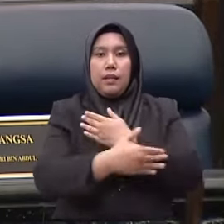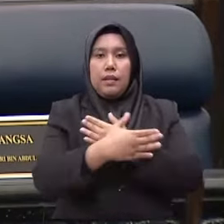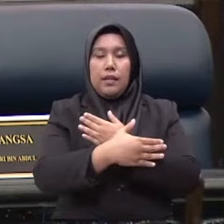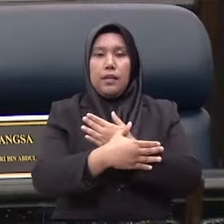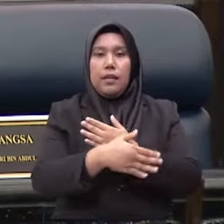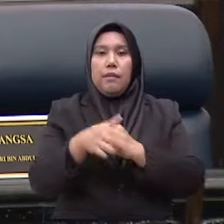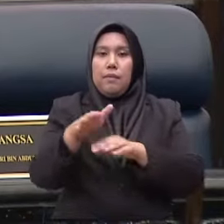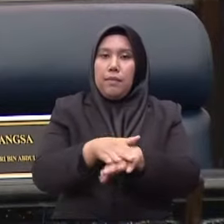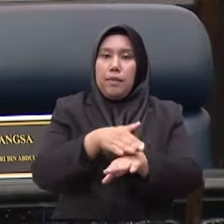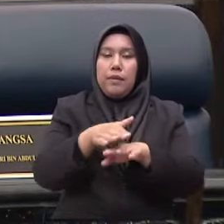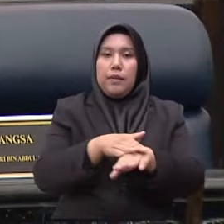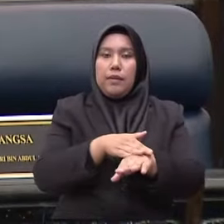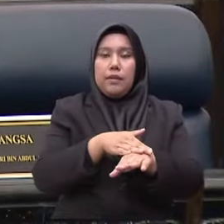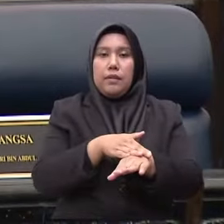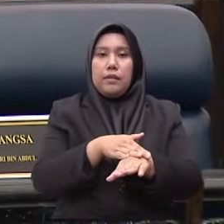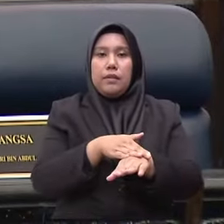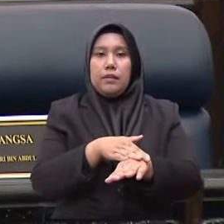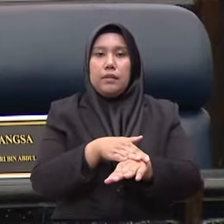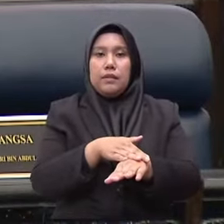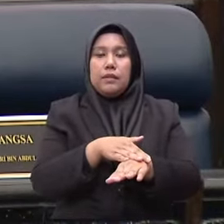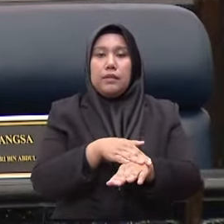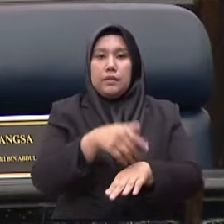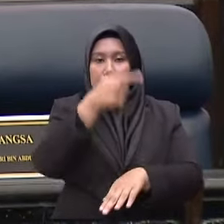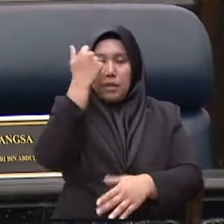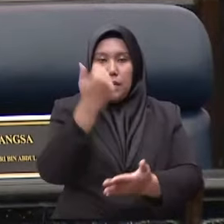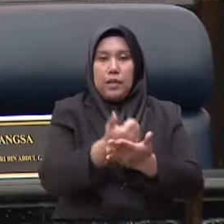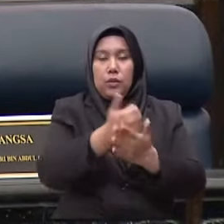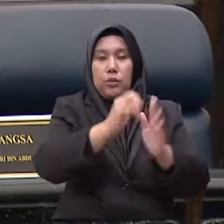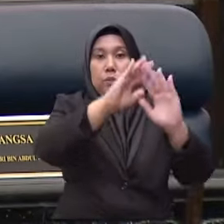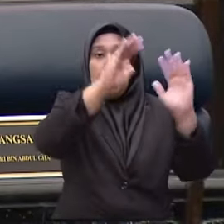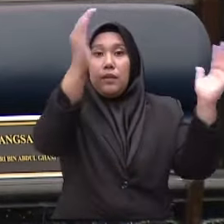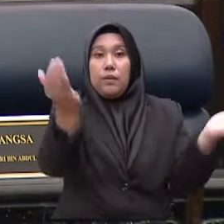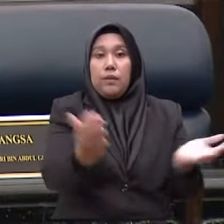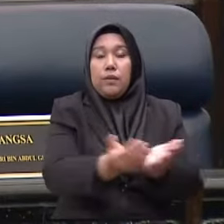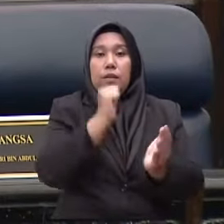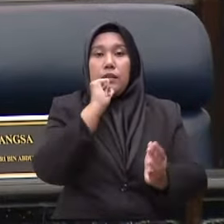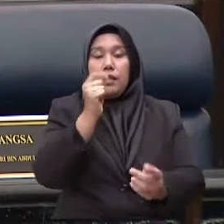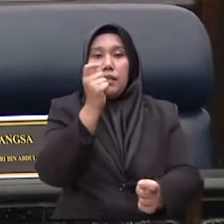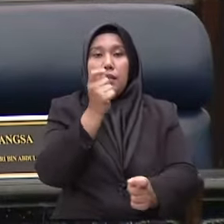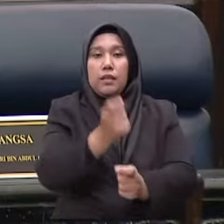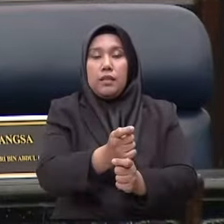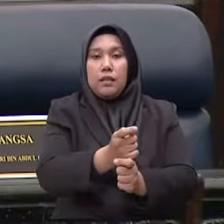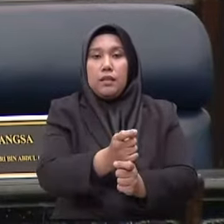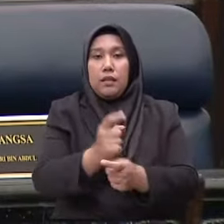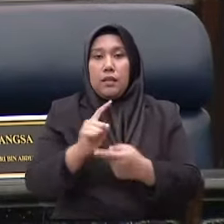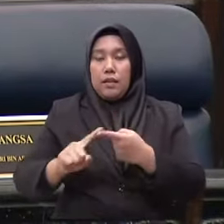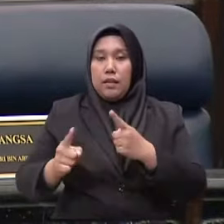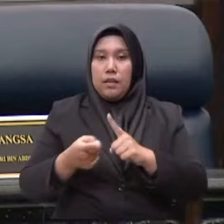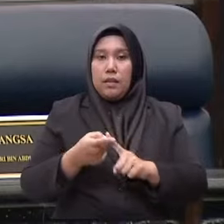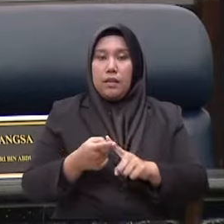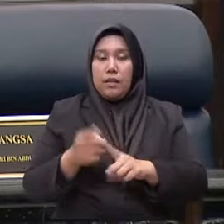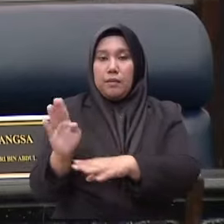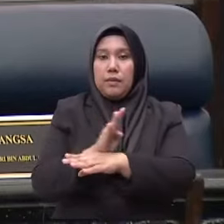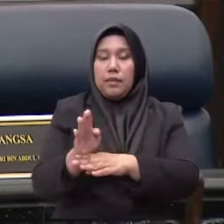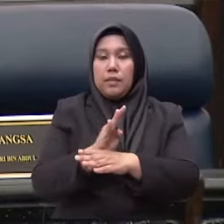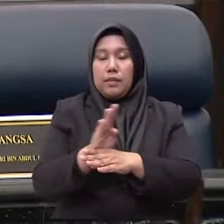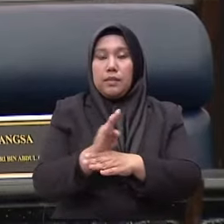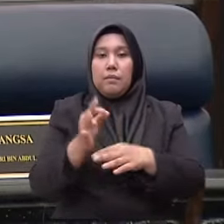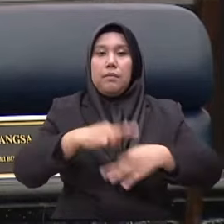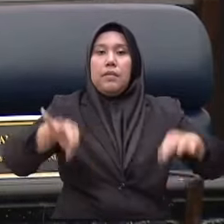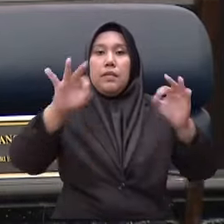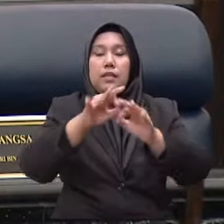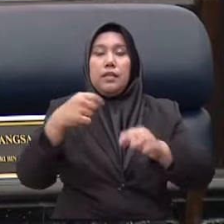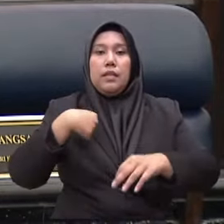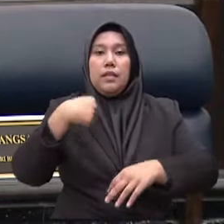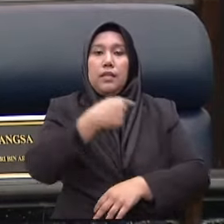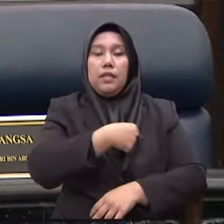disumbangkan faktor ekonomi global yang tidak menentu terutamanya Rakan dagang kita yang pertama yang utama iaitu